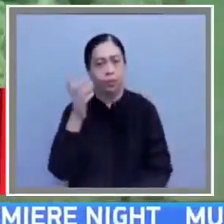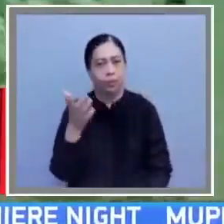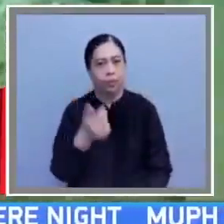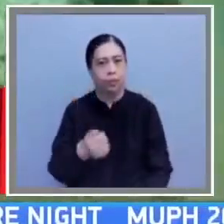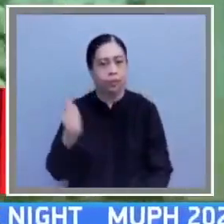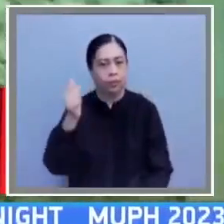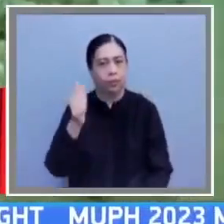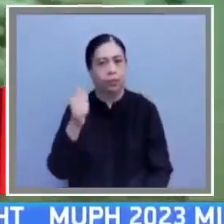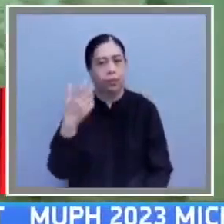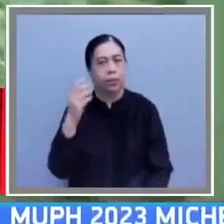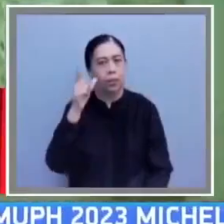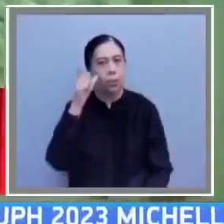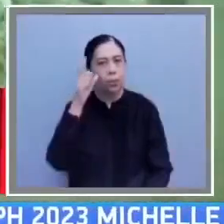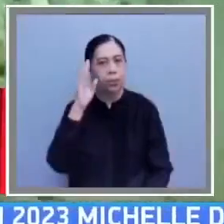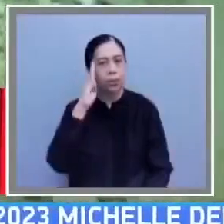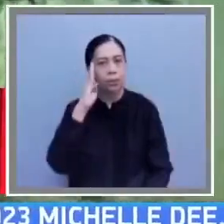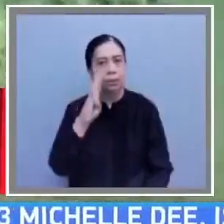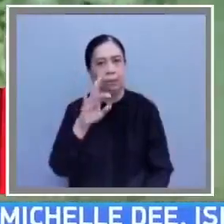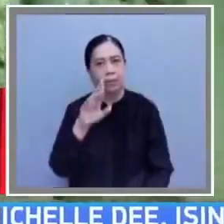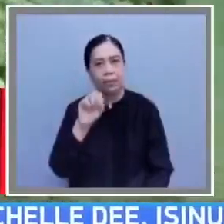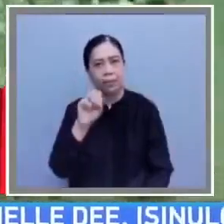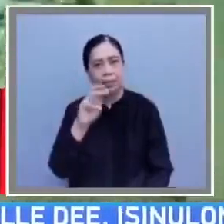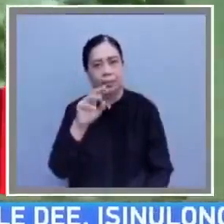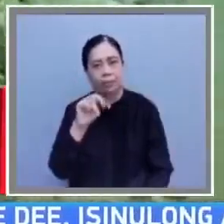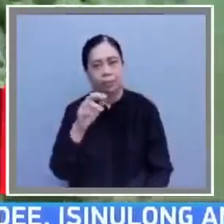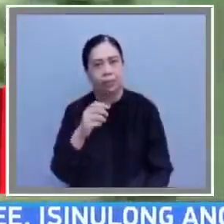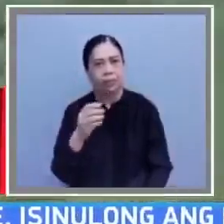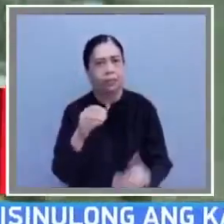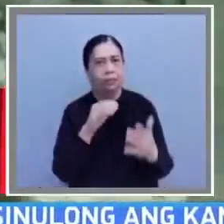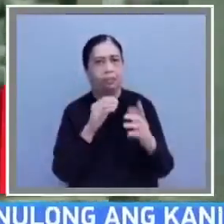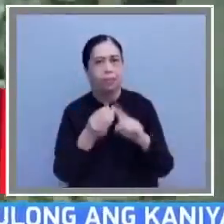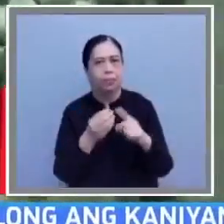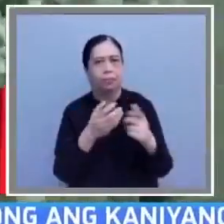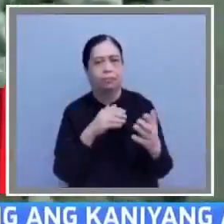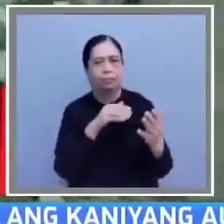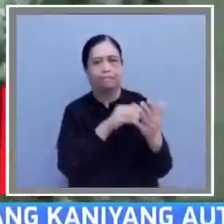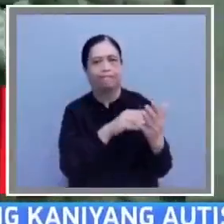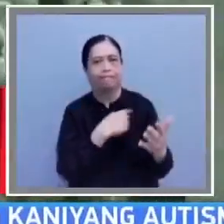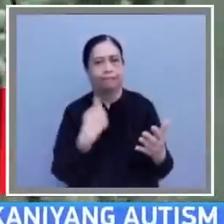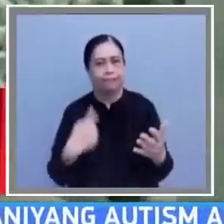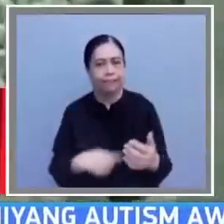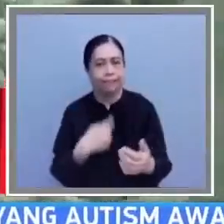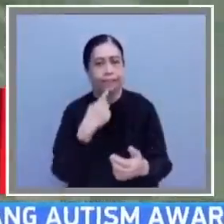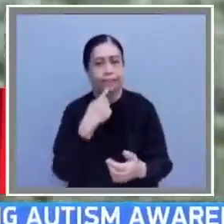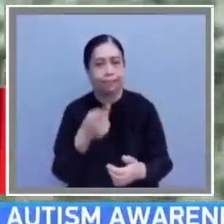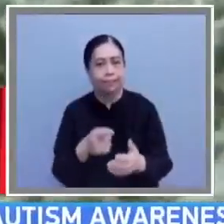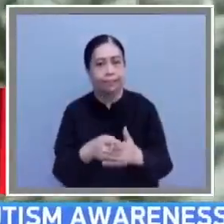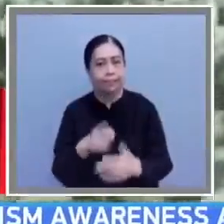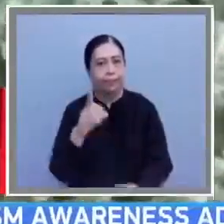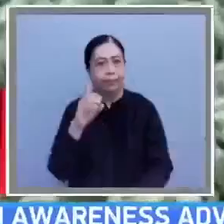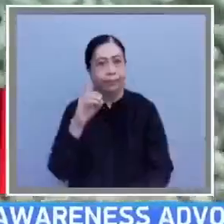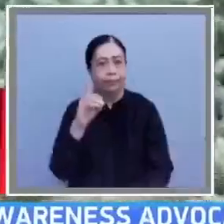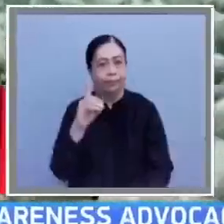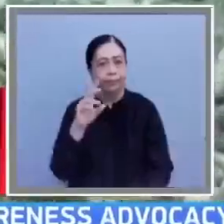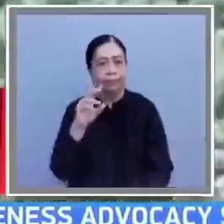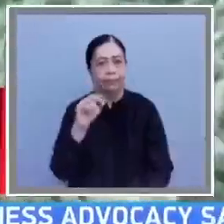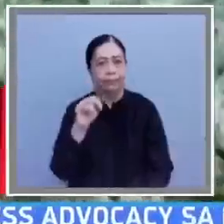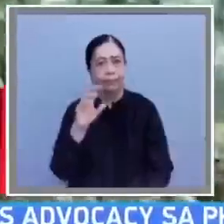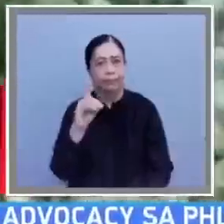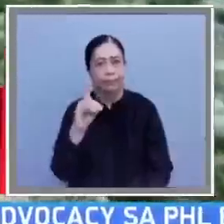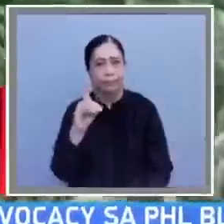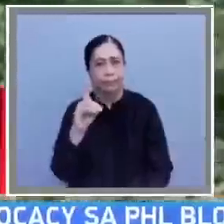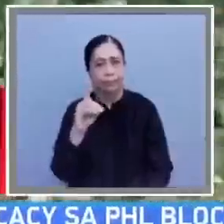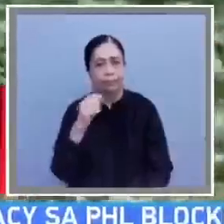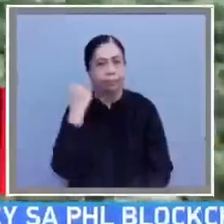Secretary Lucas Bersamin kaugnay sa aksyon laban sa China. Una nang sinabi ng Department of National Defense na lumabag